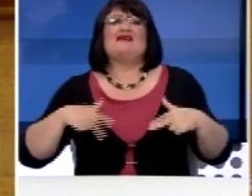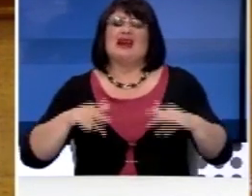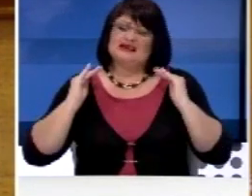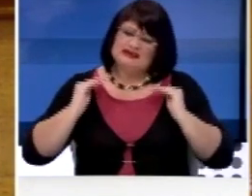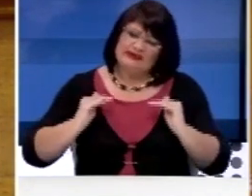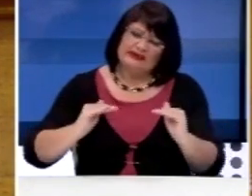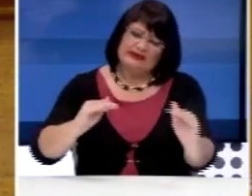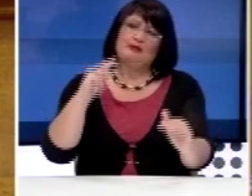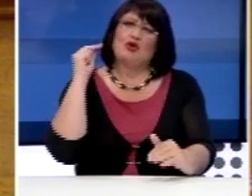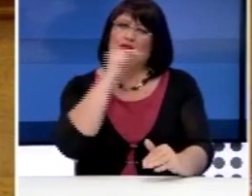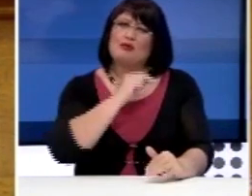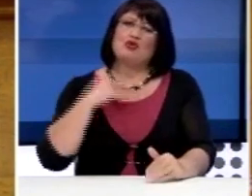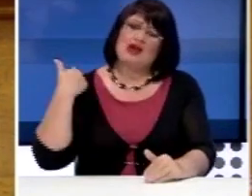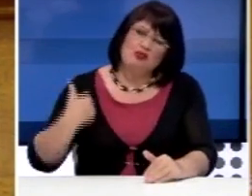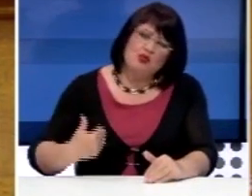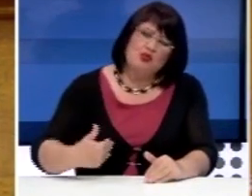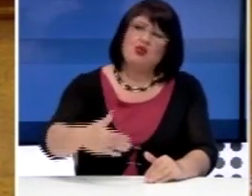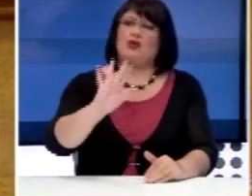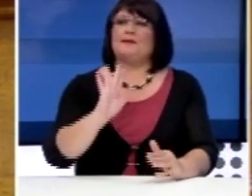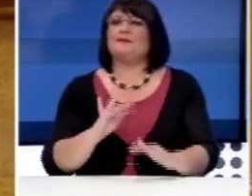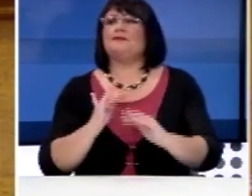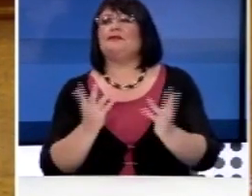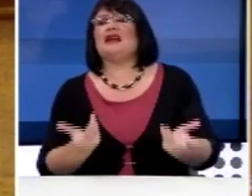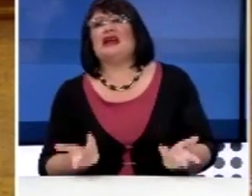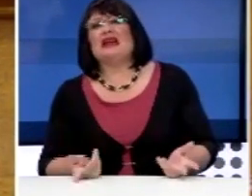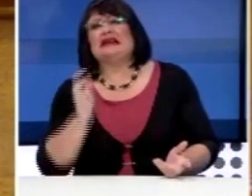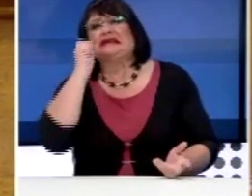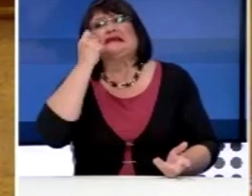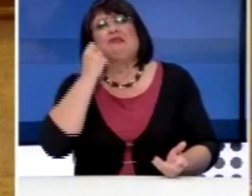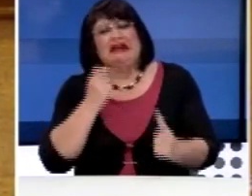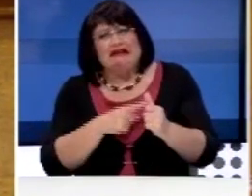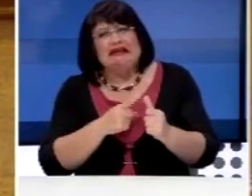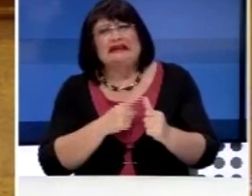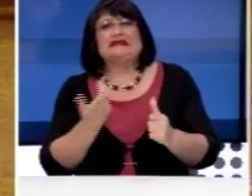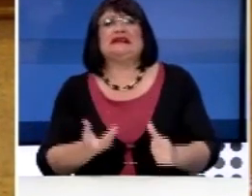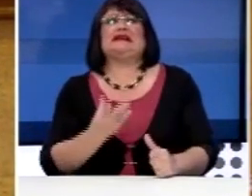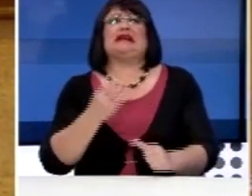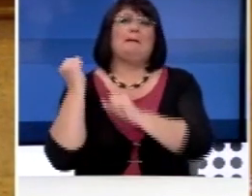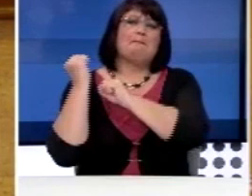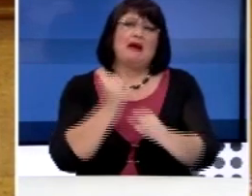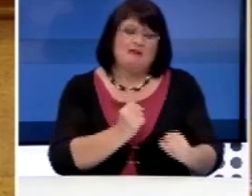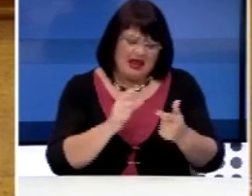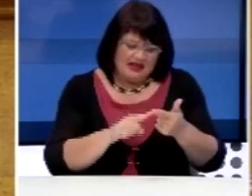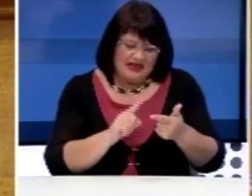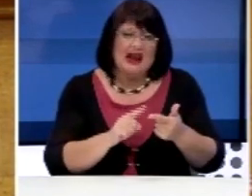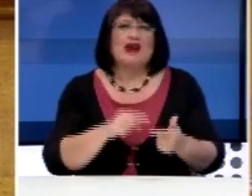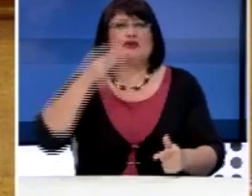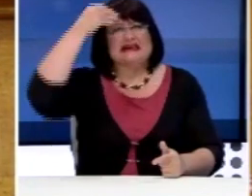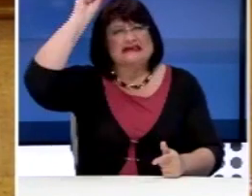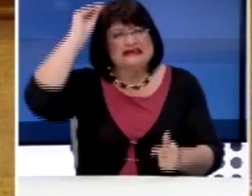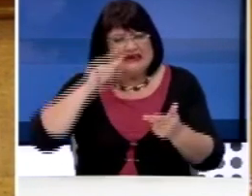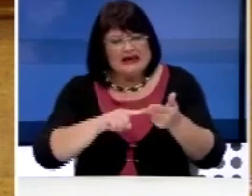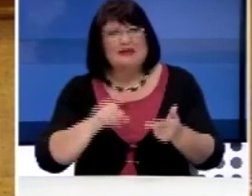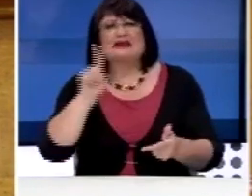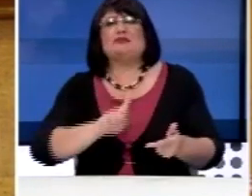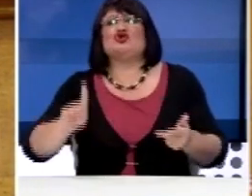τους πρωθυπουργούς, είτε ονομάζονταν Σιμίτης, είτε Γιώργος Παπανδρέου, είτε Τσίπρας,